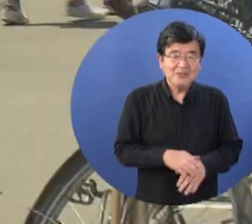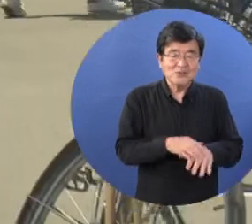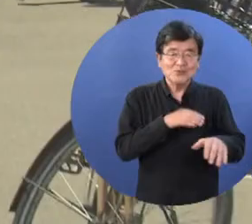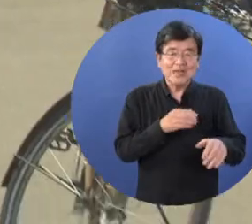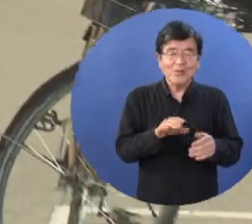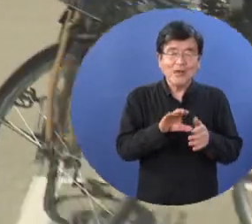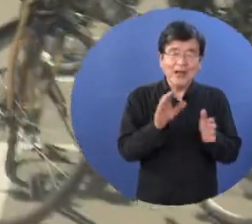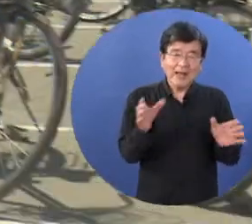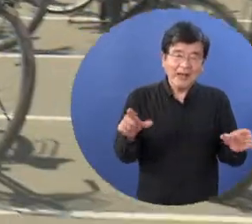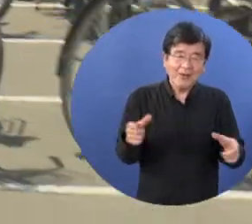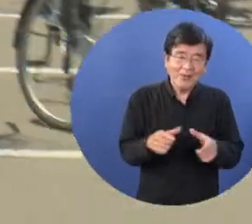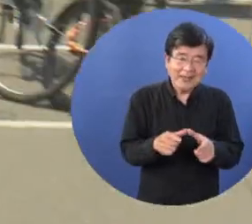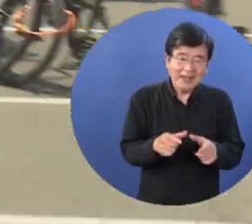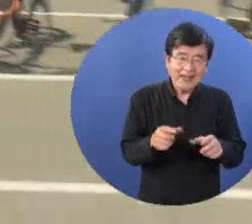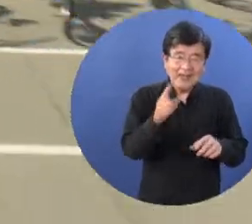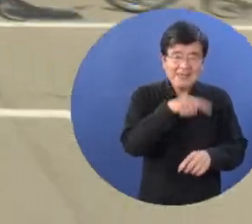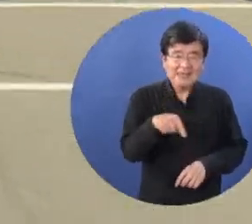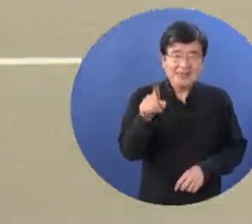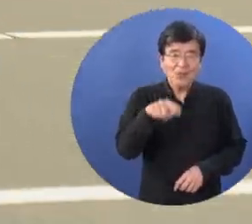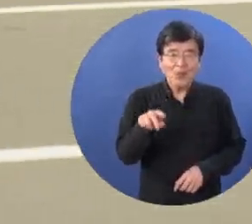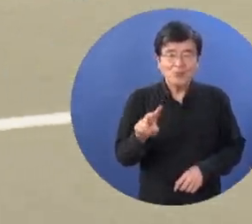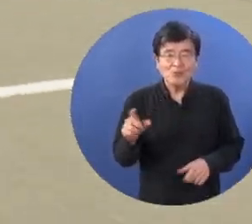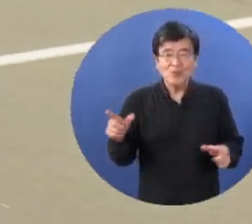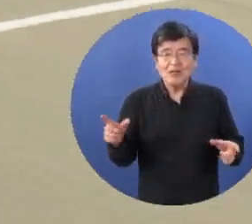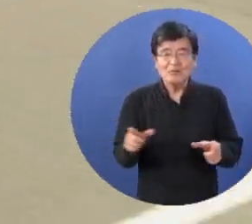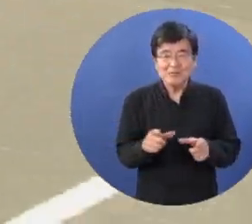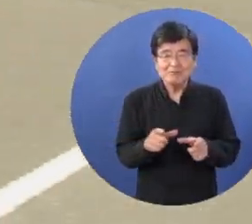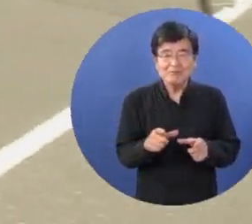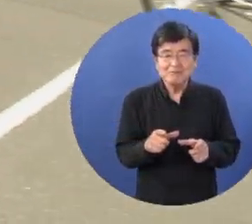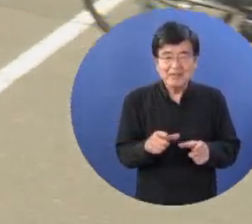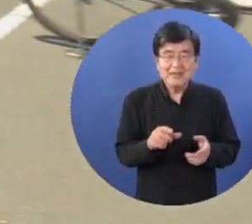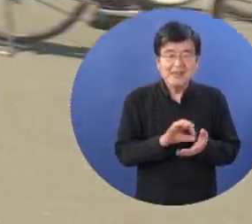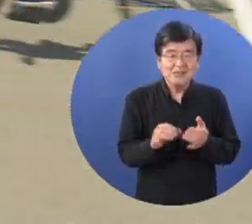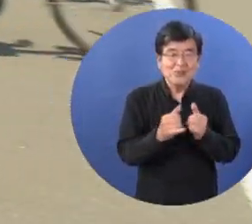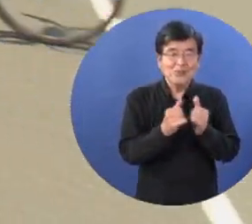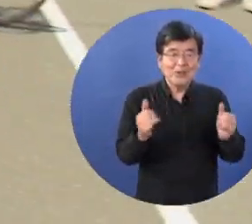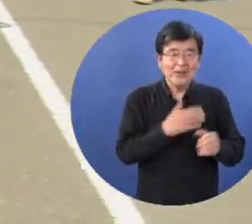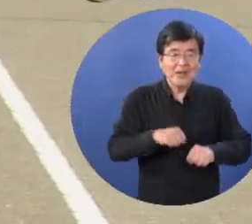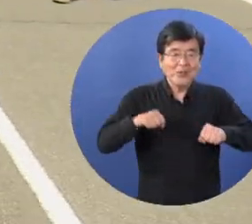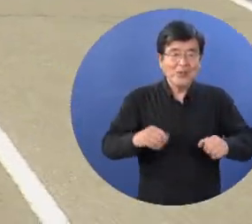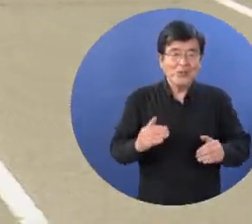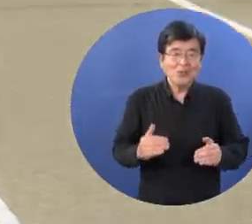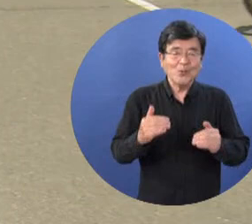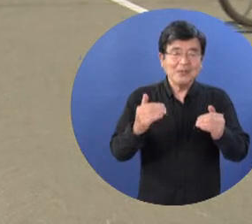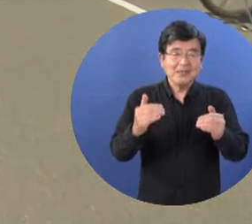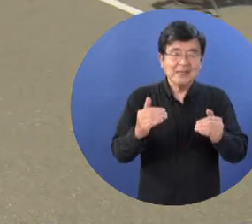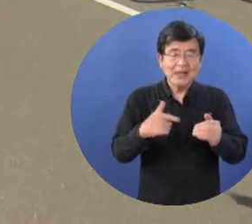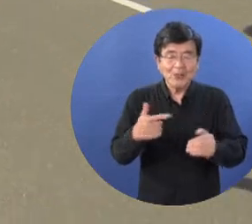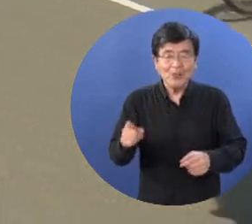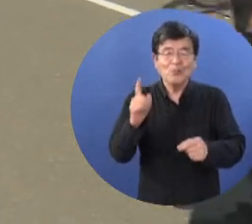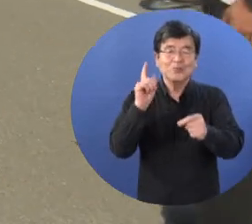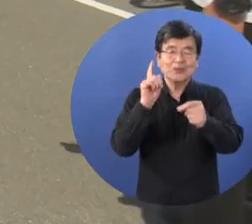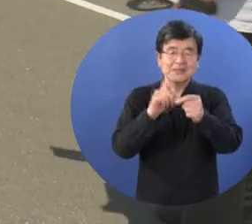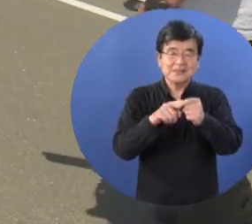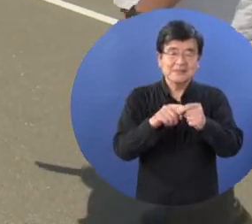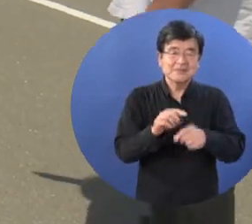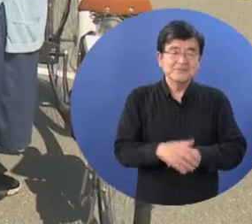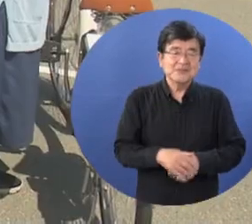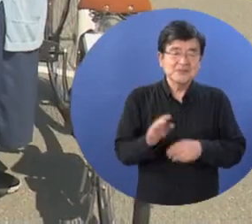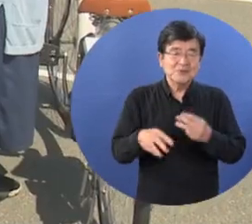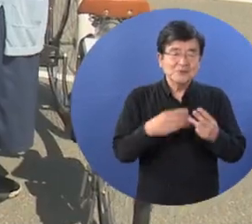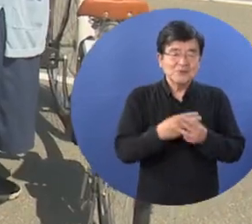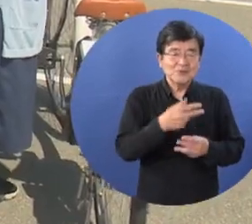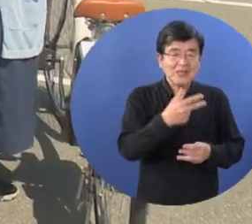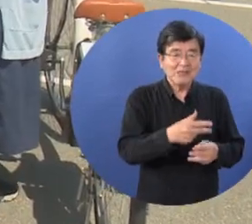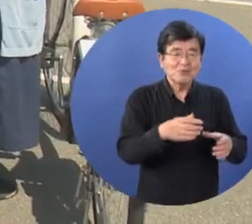や CO2 の削減、そして利用者の健康増進に貢献することなどを目的に実施されたもので、吹